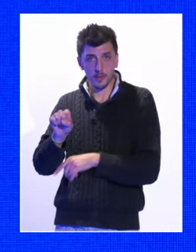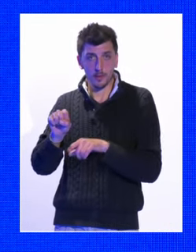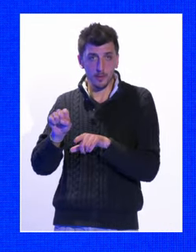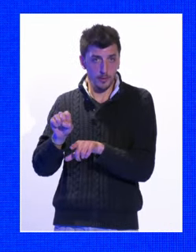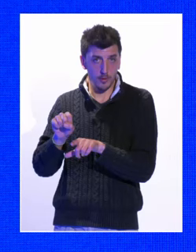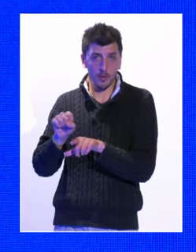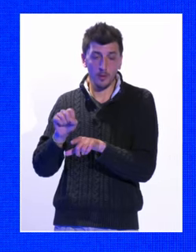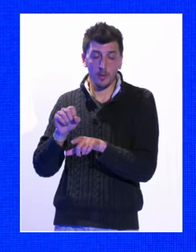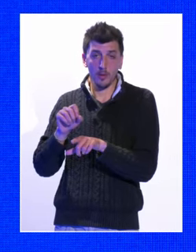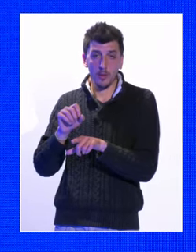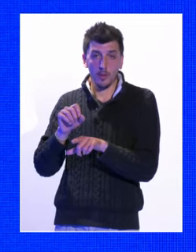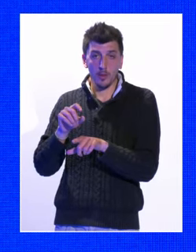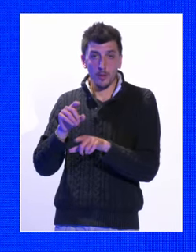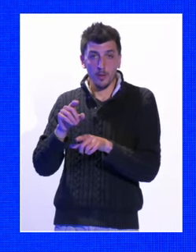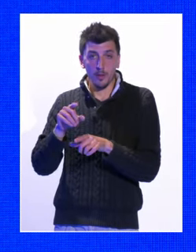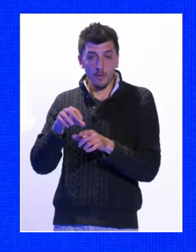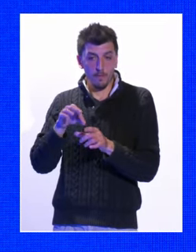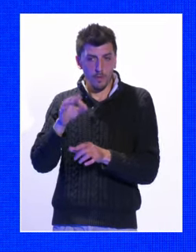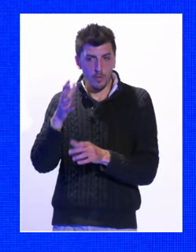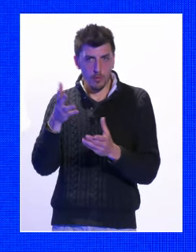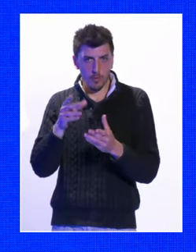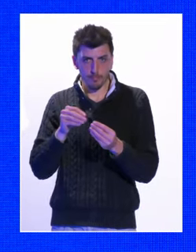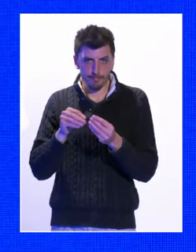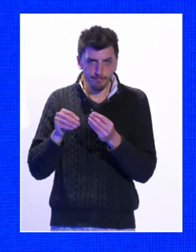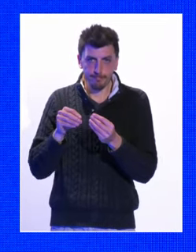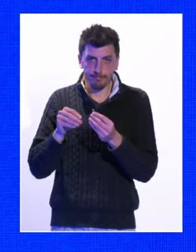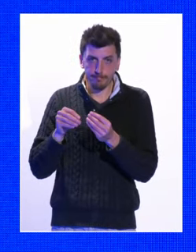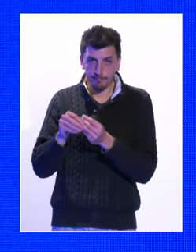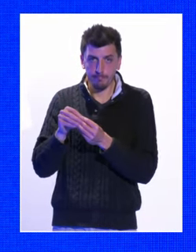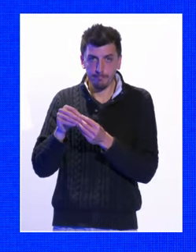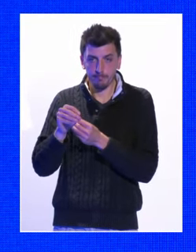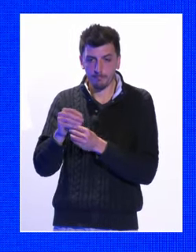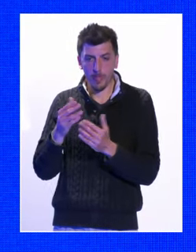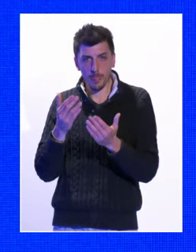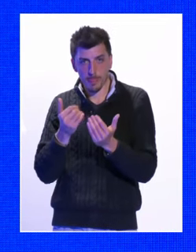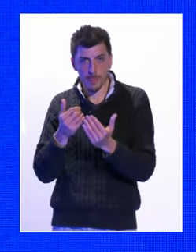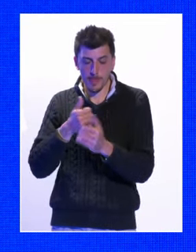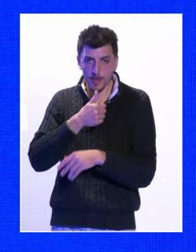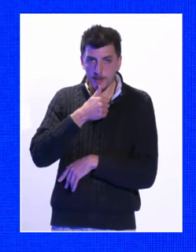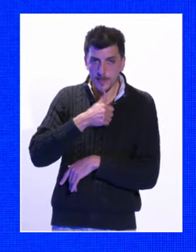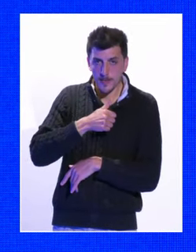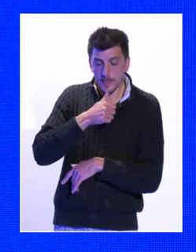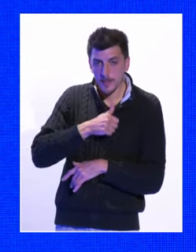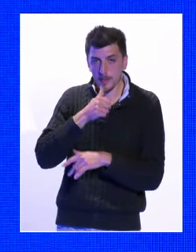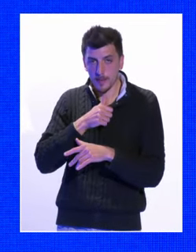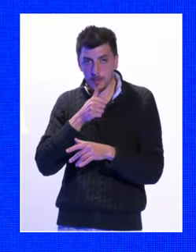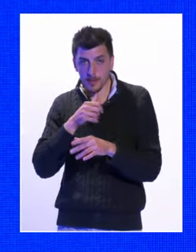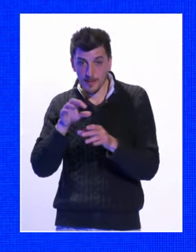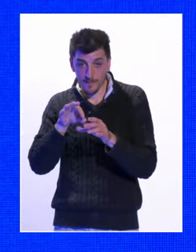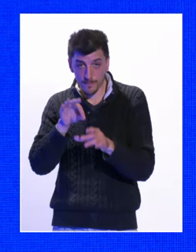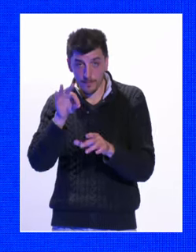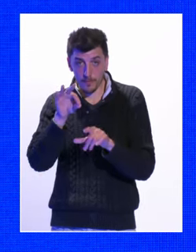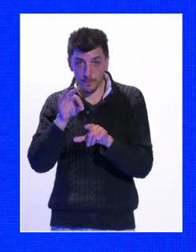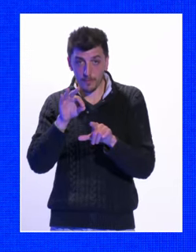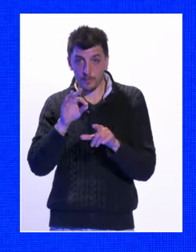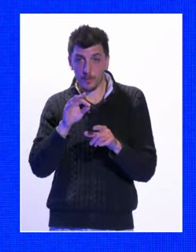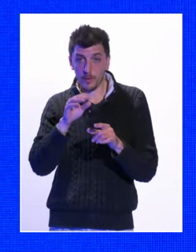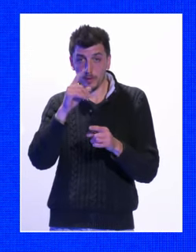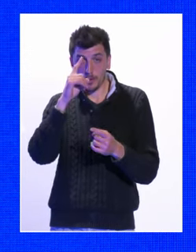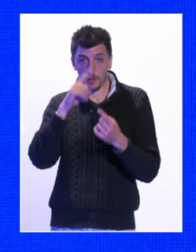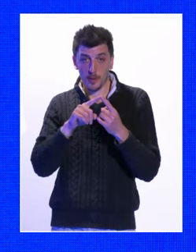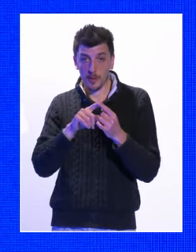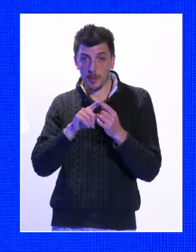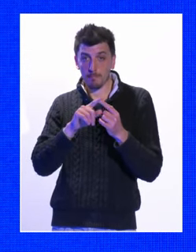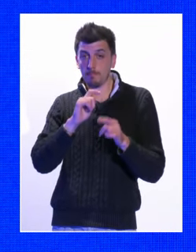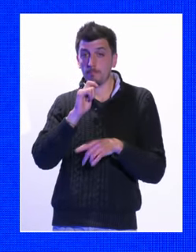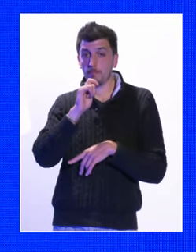repoussant la motion qui mettait en attente ou entre parenthèses une censure